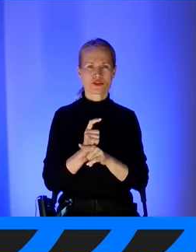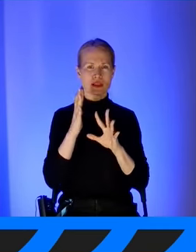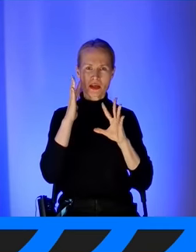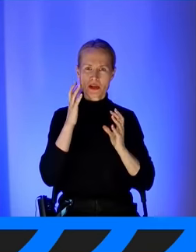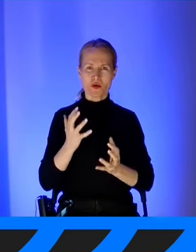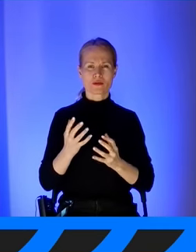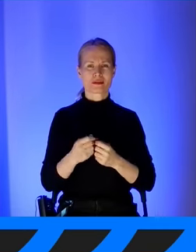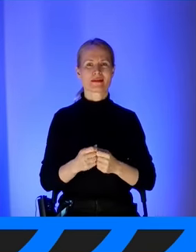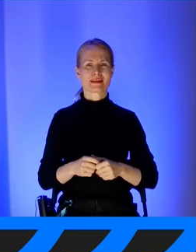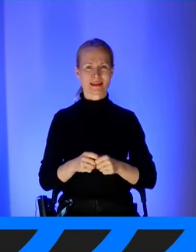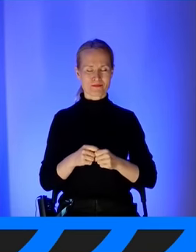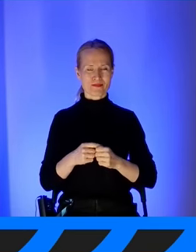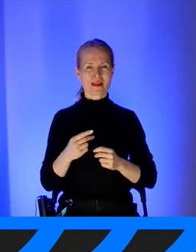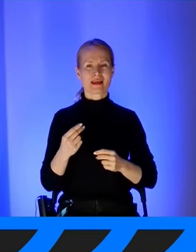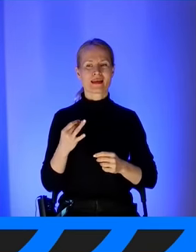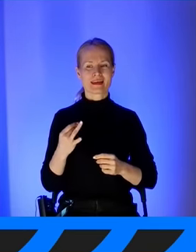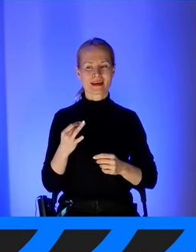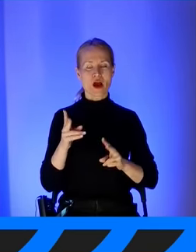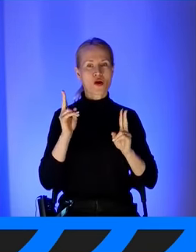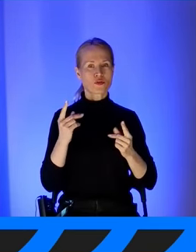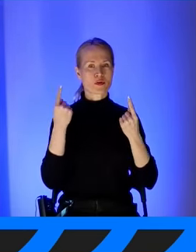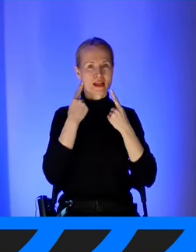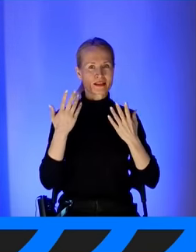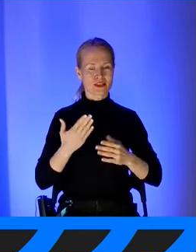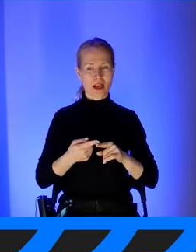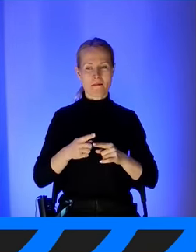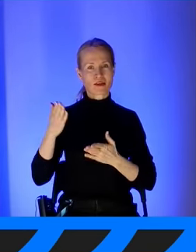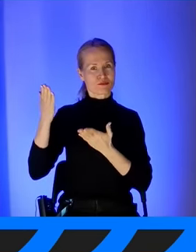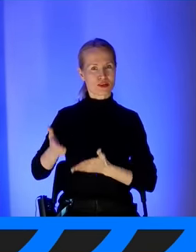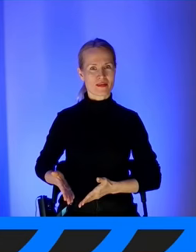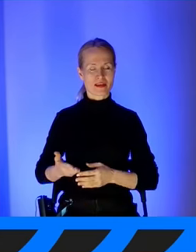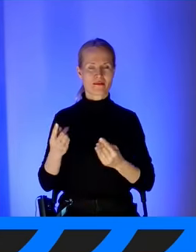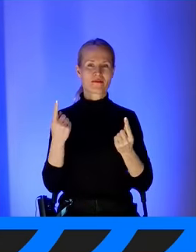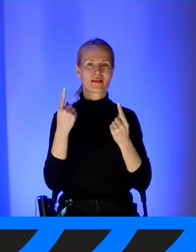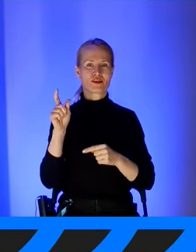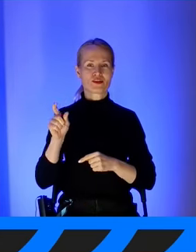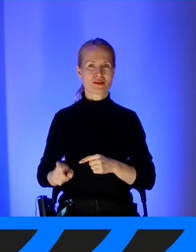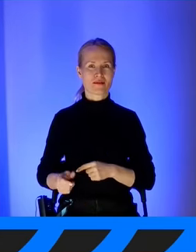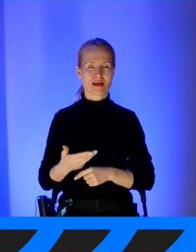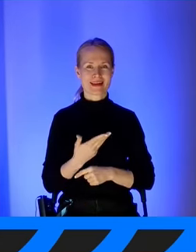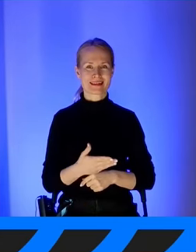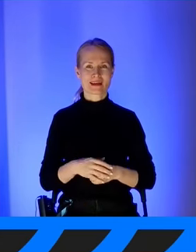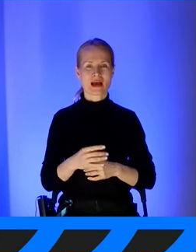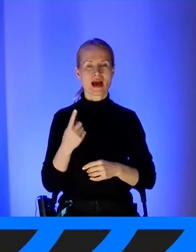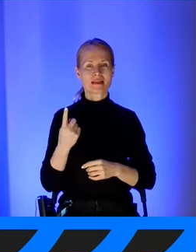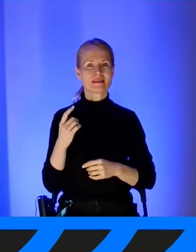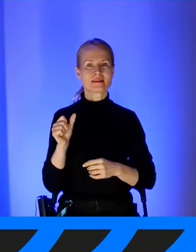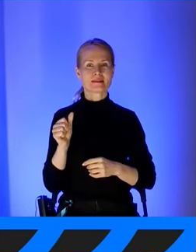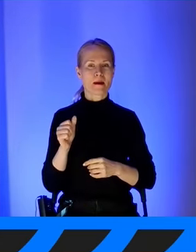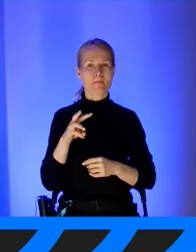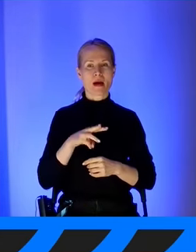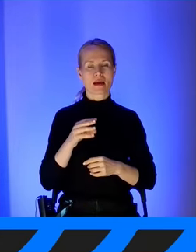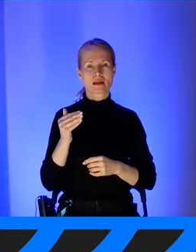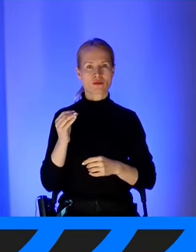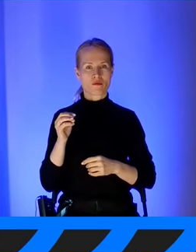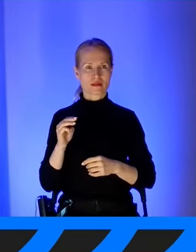Лесли лапорта Да кто не слышал об этом человеке это просто великий человек вот он это один из майкрософта